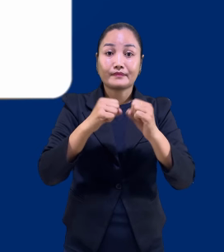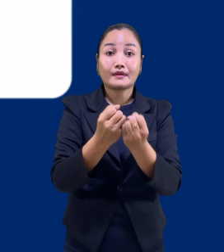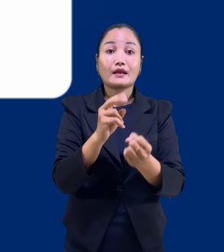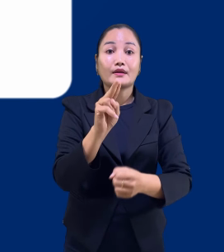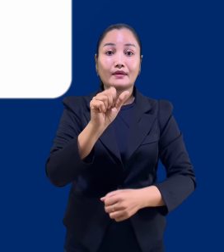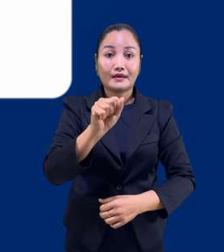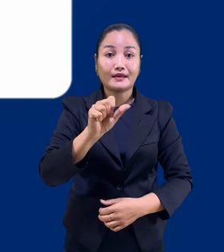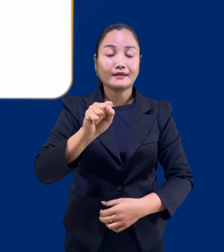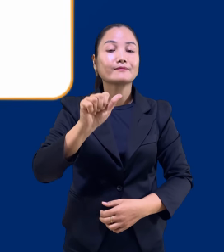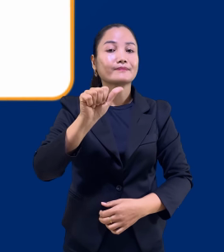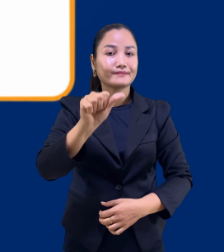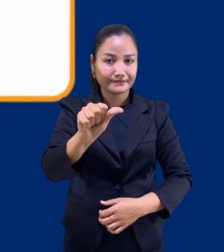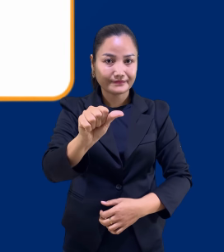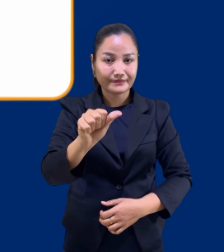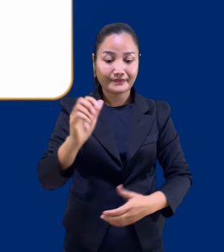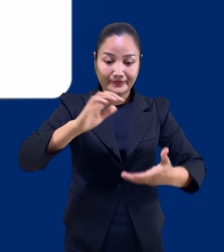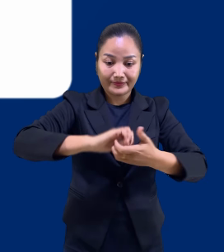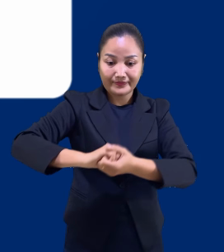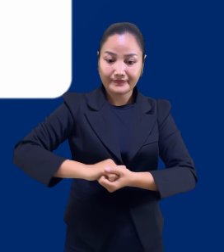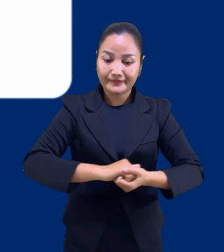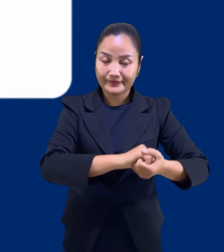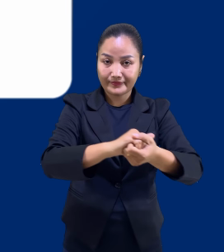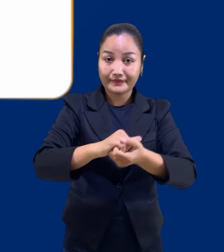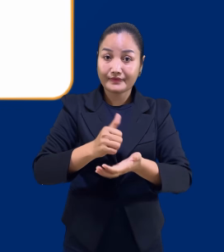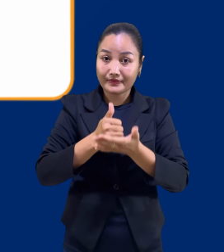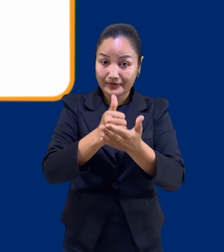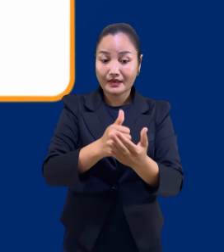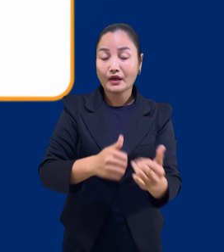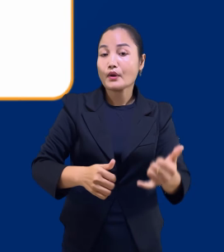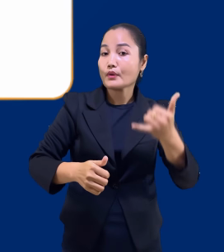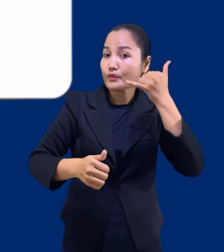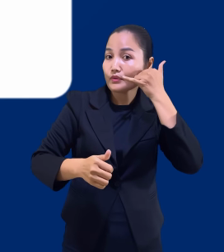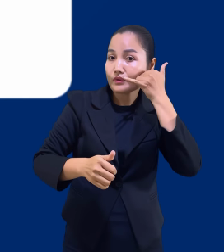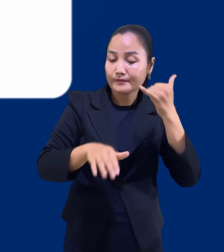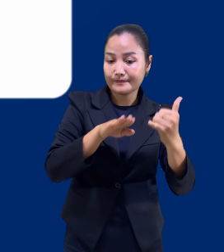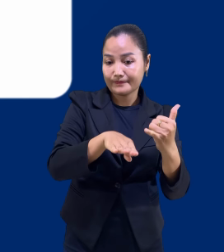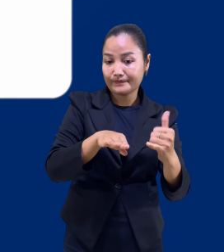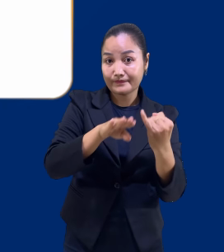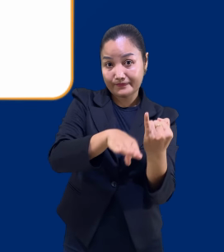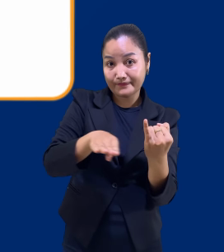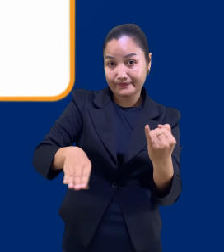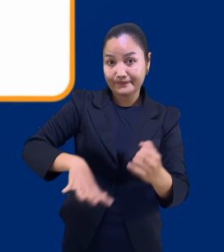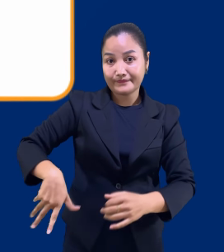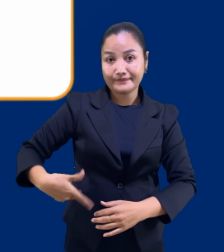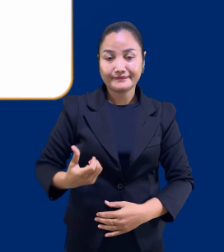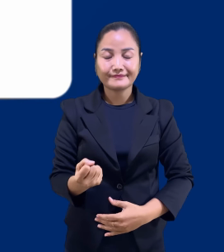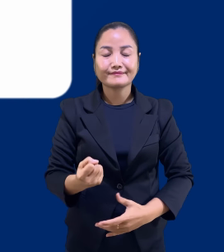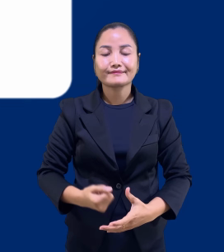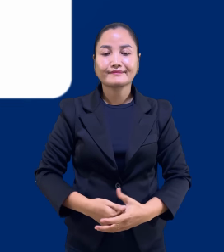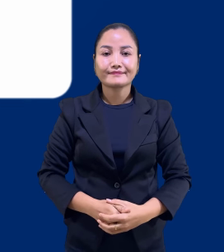ធិ Wesley Foundation តាមរយៈ UNFPA សហការផលិតដោយអង្គការបណ្ដាញទូរស័ព្ទជំនួយកុមារកម្ពុជា